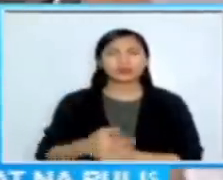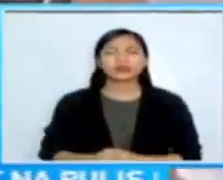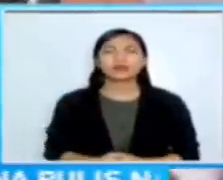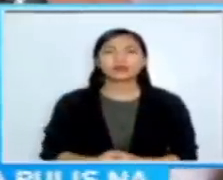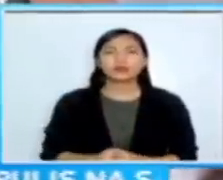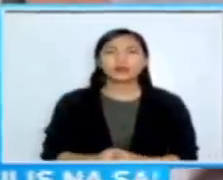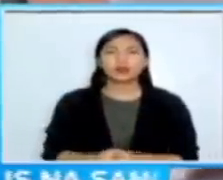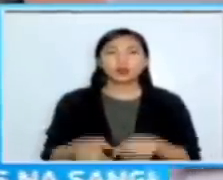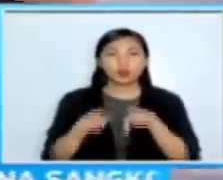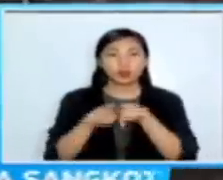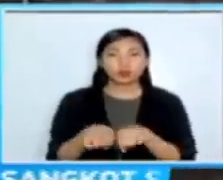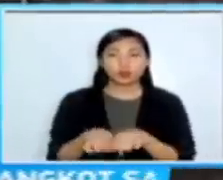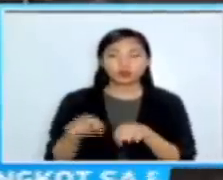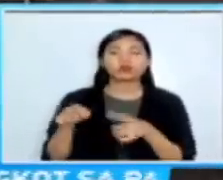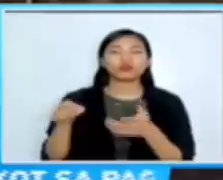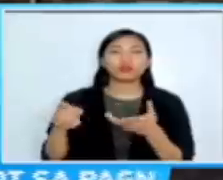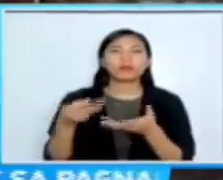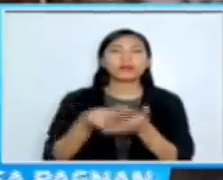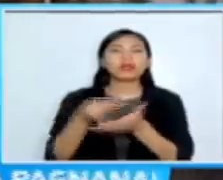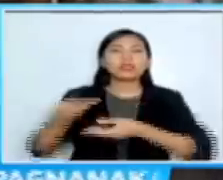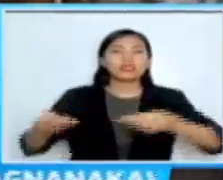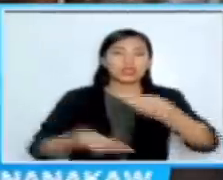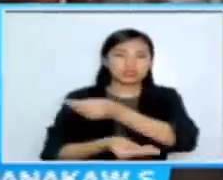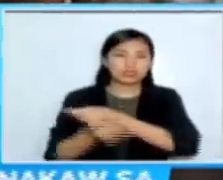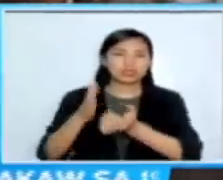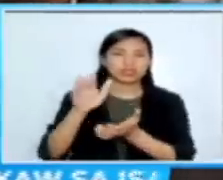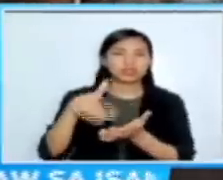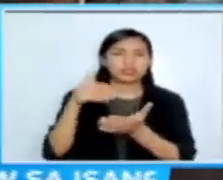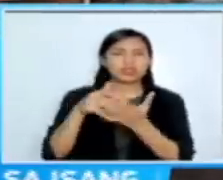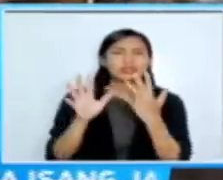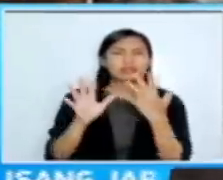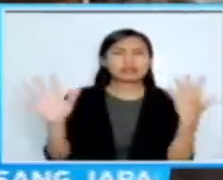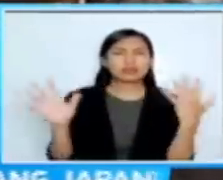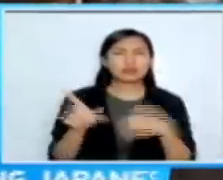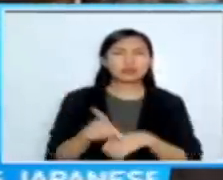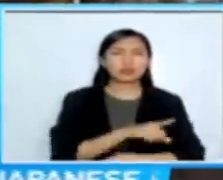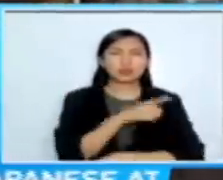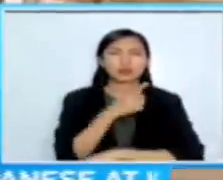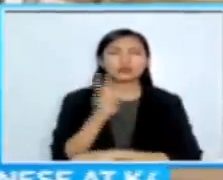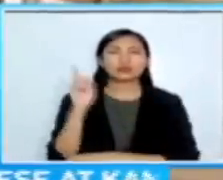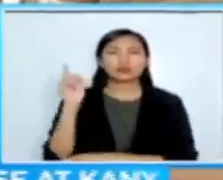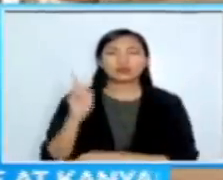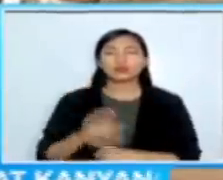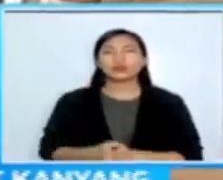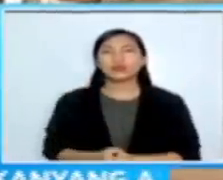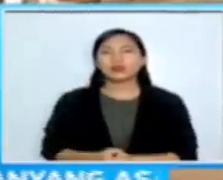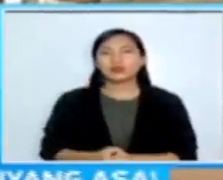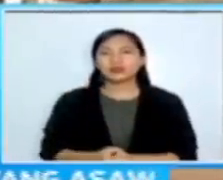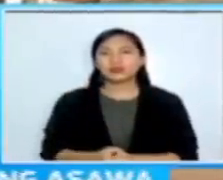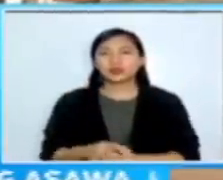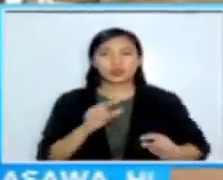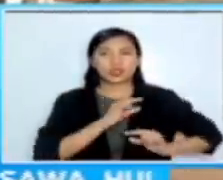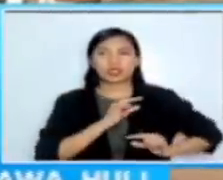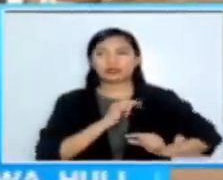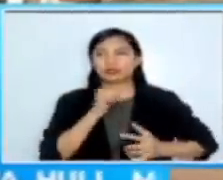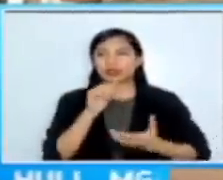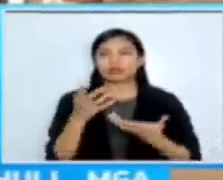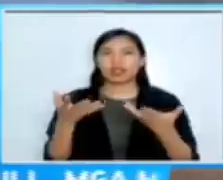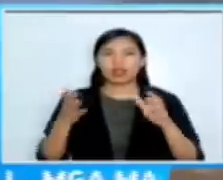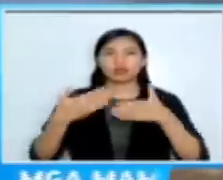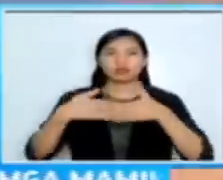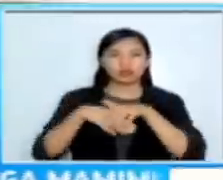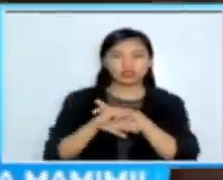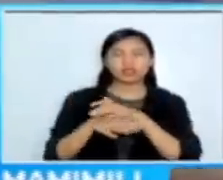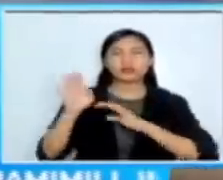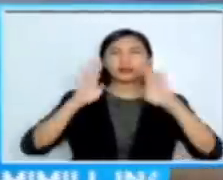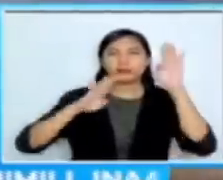ng probinsya sa Tagbilaran. Ang haba-haba ng pila, hindi na nagpapasok si guard. Dahil sa problema sa tubig, mahaba ang